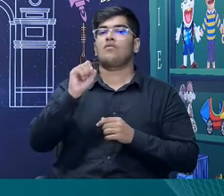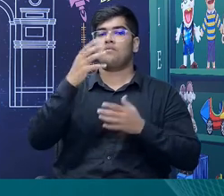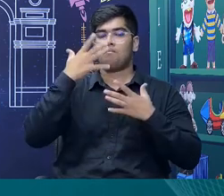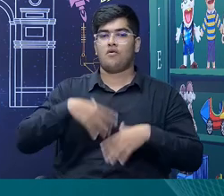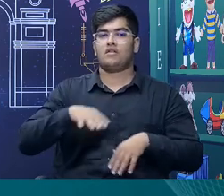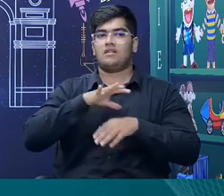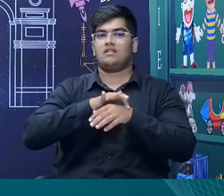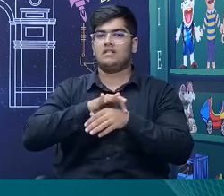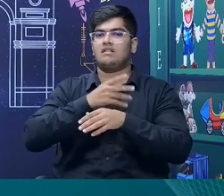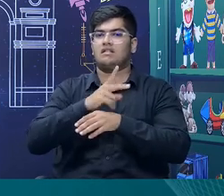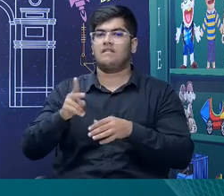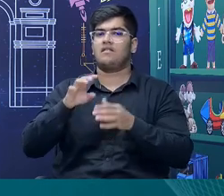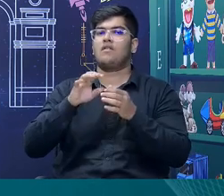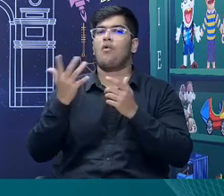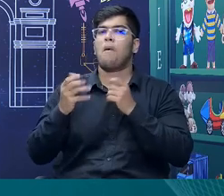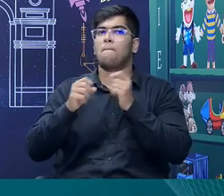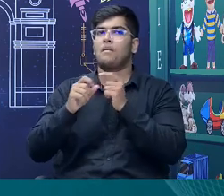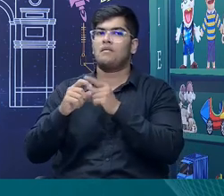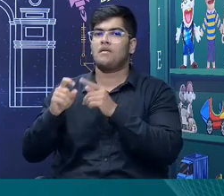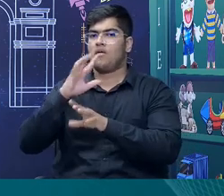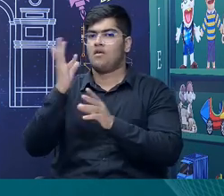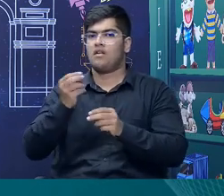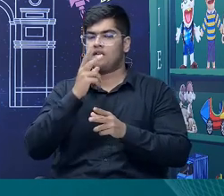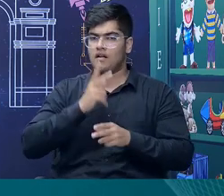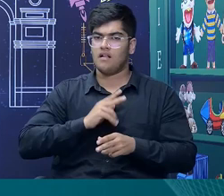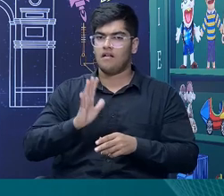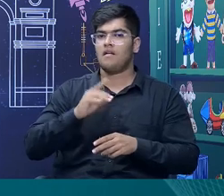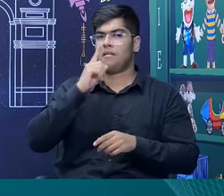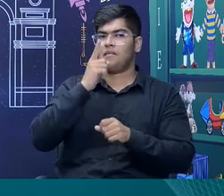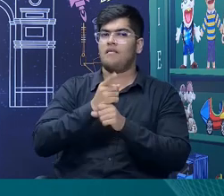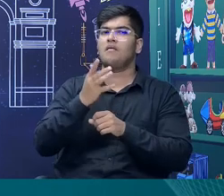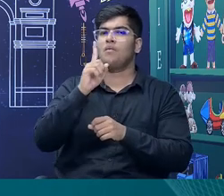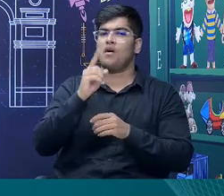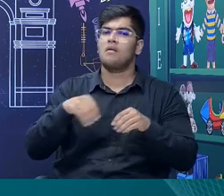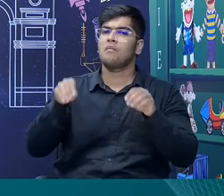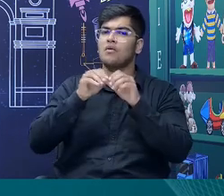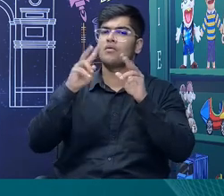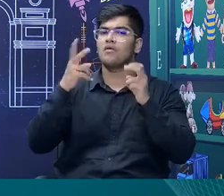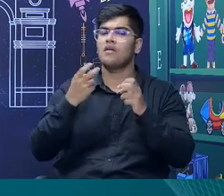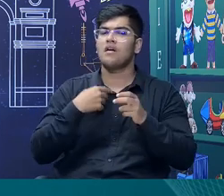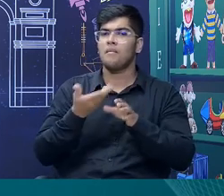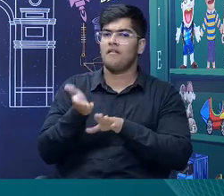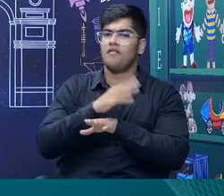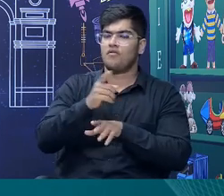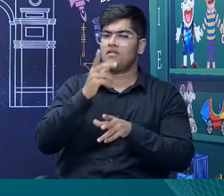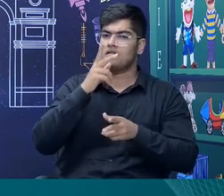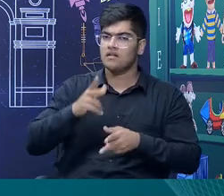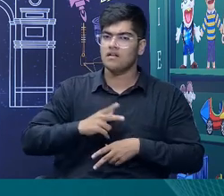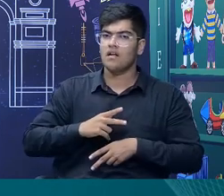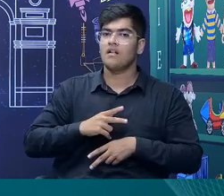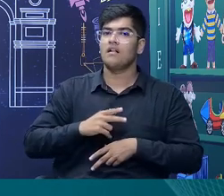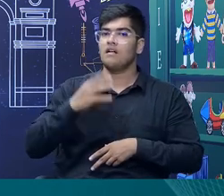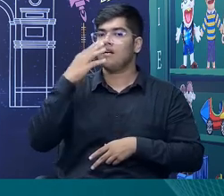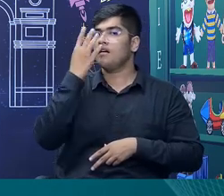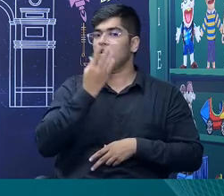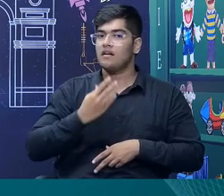अंग के साइनिफिकेंस हमें बताई है और मैं एक चीज और है गणेश जी के बड़े में हमने सुना है की ये गणेश जी ने महाभारत